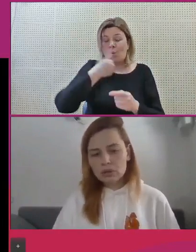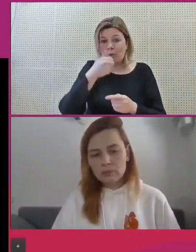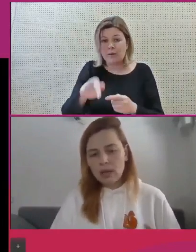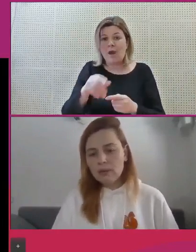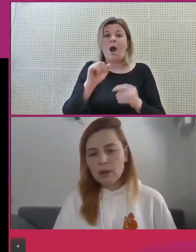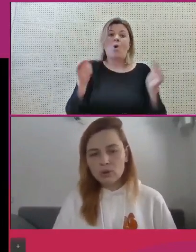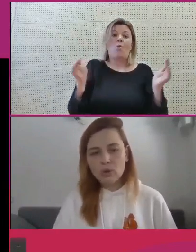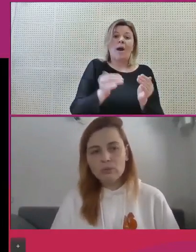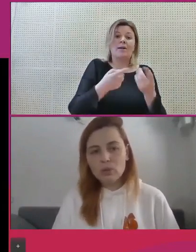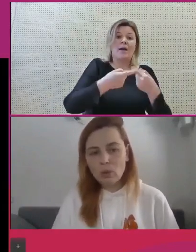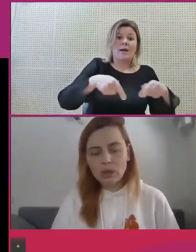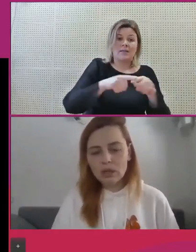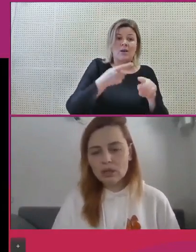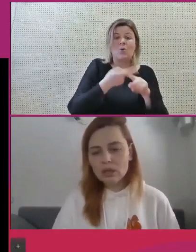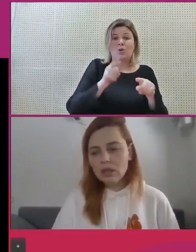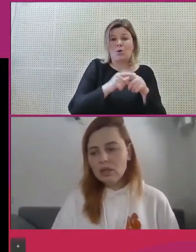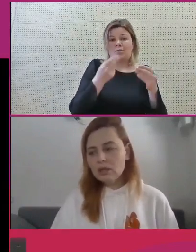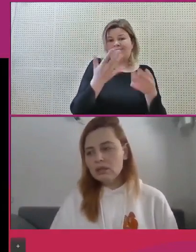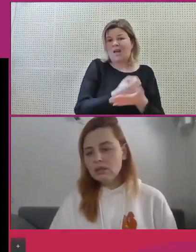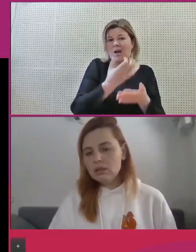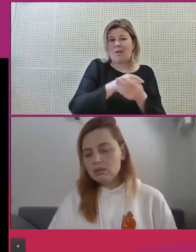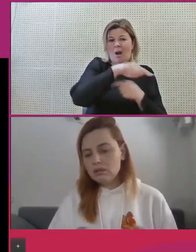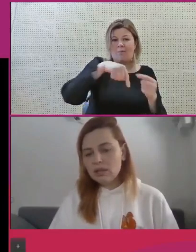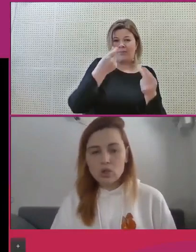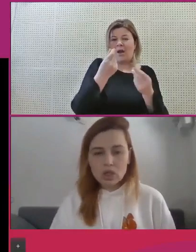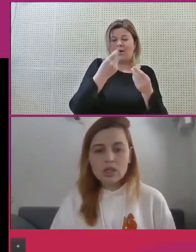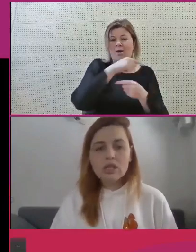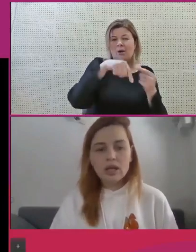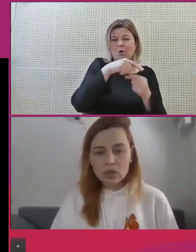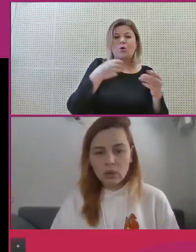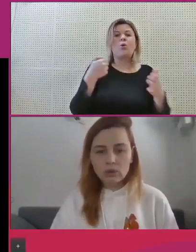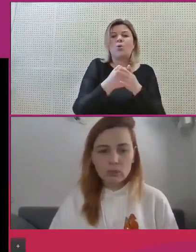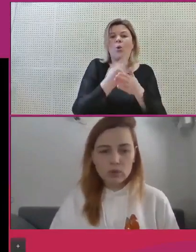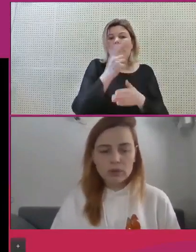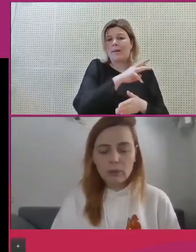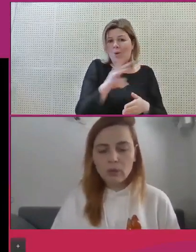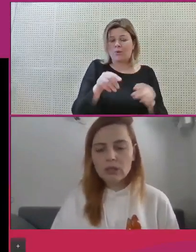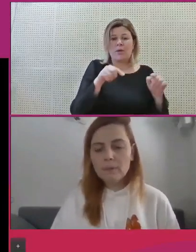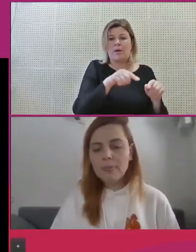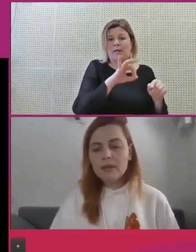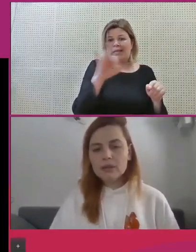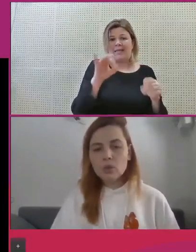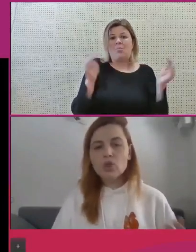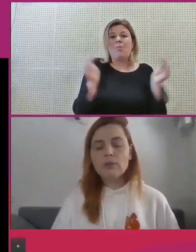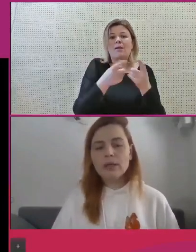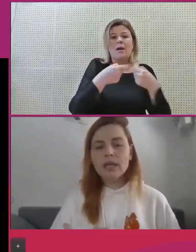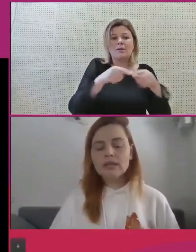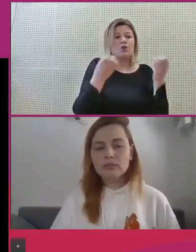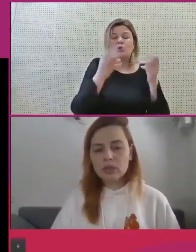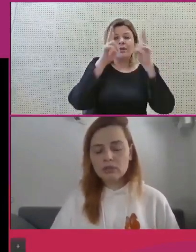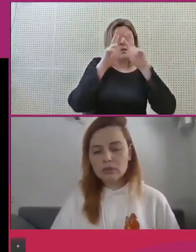у которых там оборот до миллиона, или они еще даже не знают, какой у них может быть оборот, да,